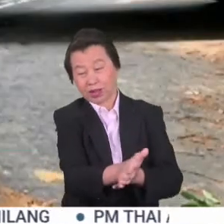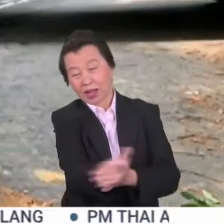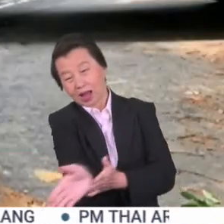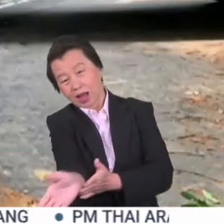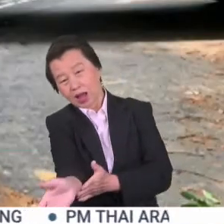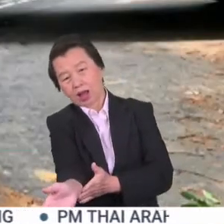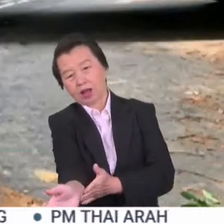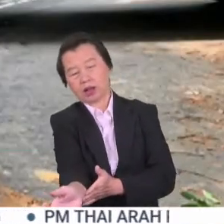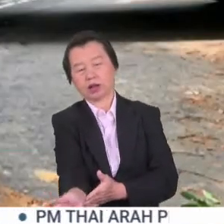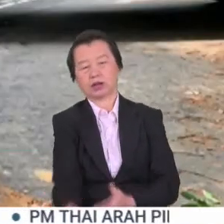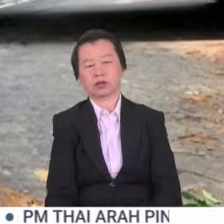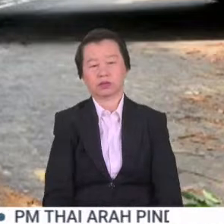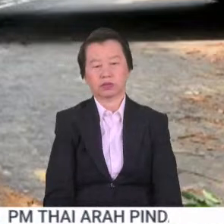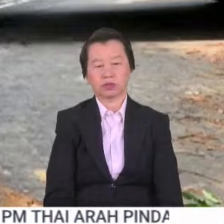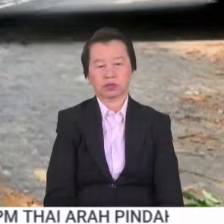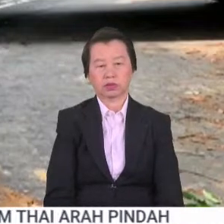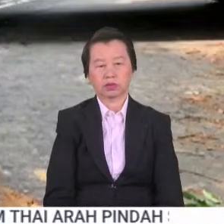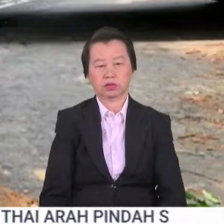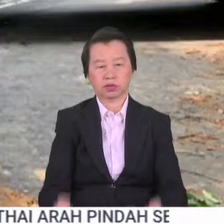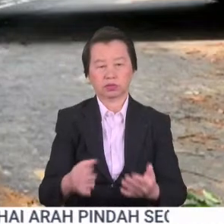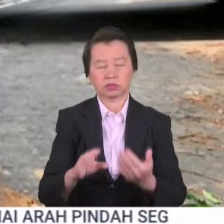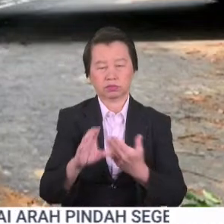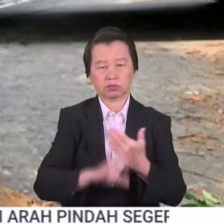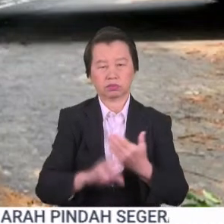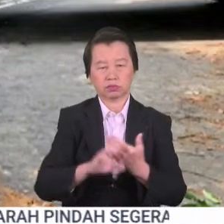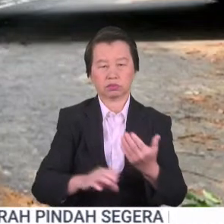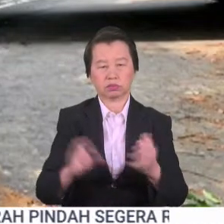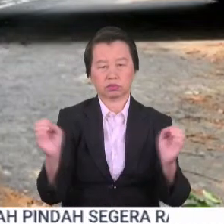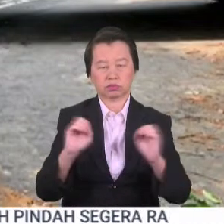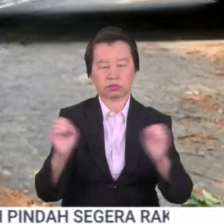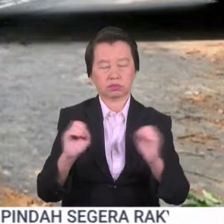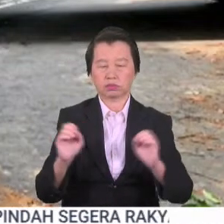melanggar pembahagi jalanada kecederaan